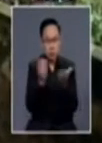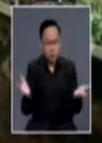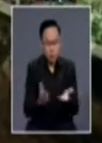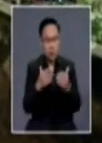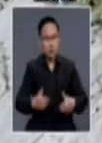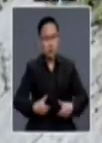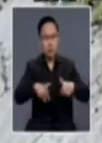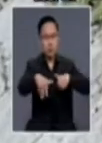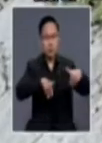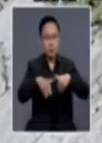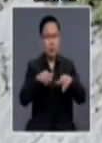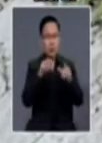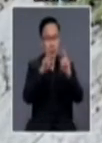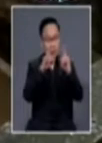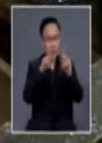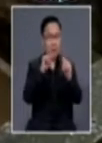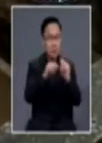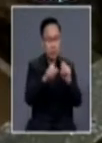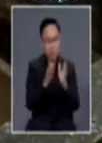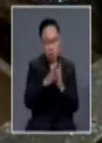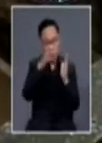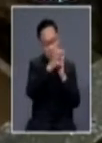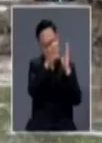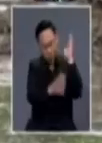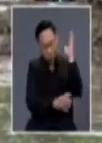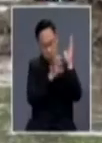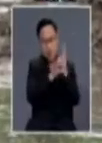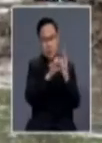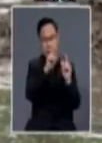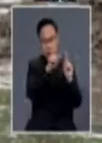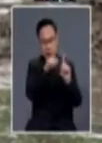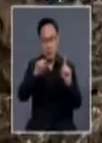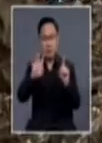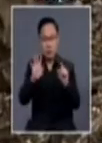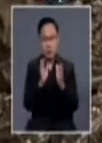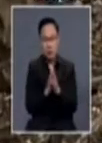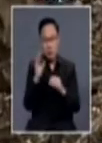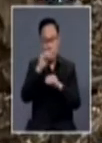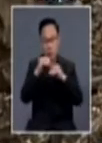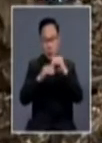ลในพื้นที่กองทัพภาคที่1ถึงกองทัพภาคที่4ได้รับอนุมัติจำนวน